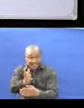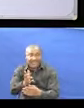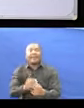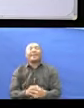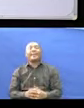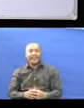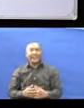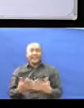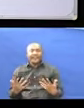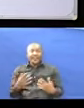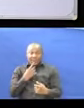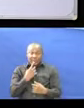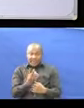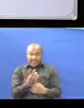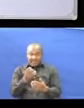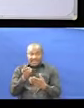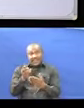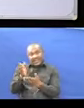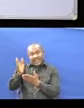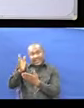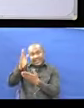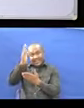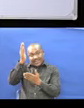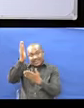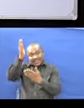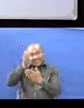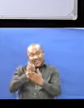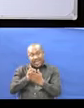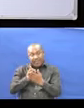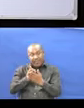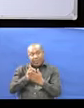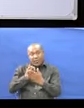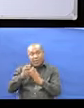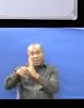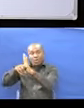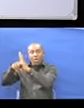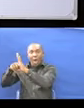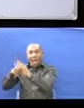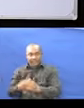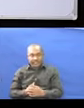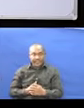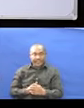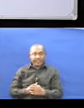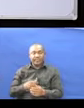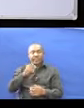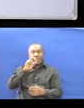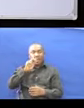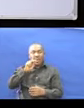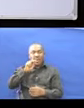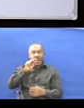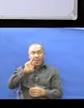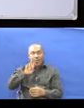Tumesema sehemu kutoa, tunaandika hapa sehemu, sehemu